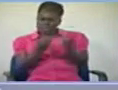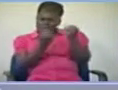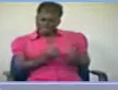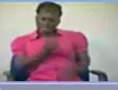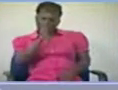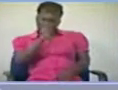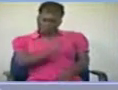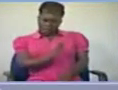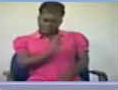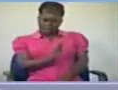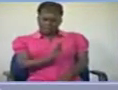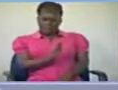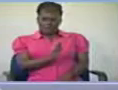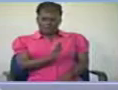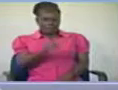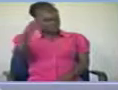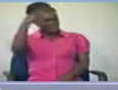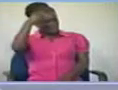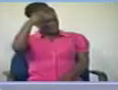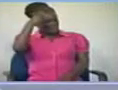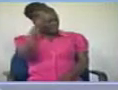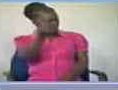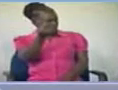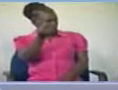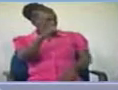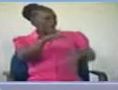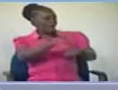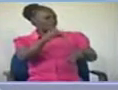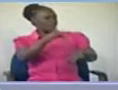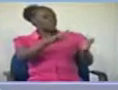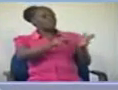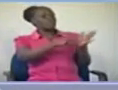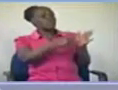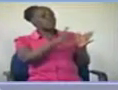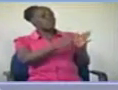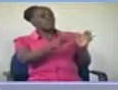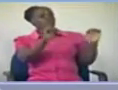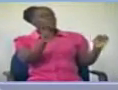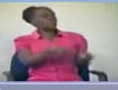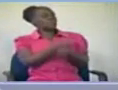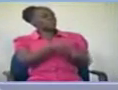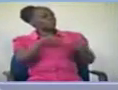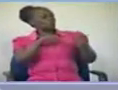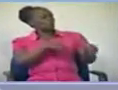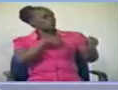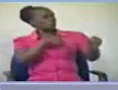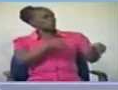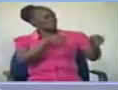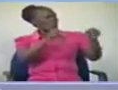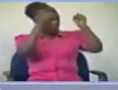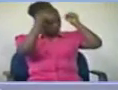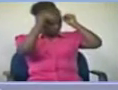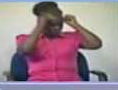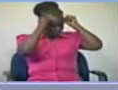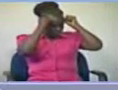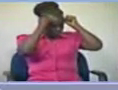nayo inaguza akili kidogo. Kwa hivyo inamaanisha hawezi fuatilia vilivyo yale masomo ambayo